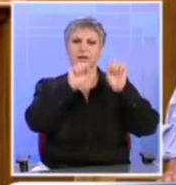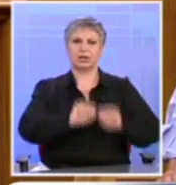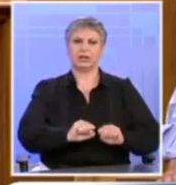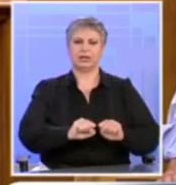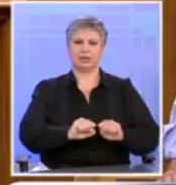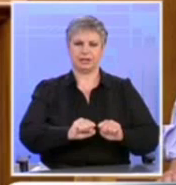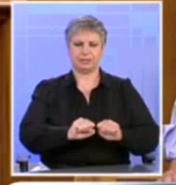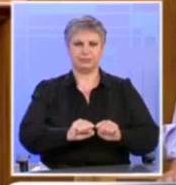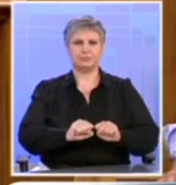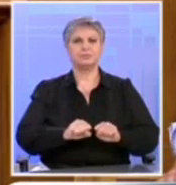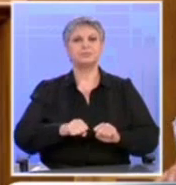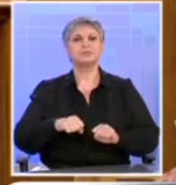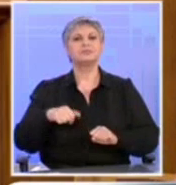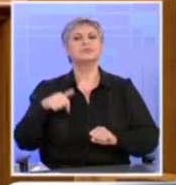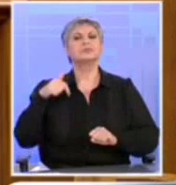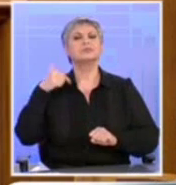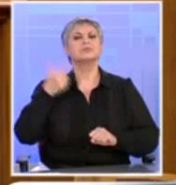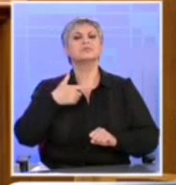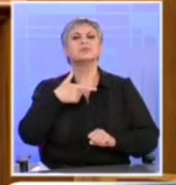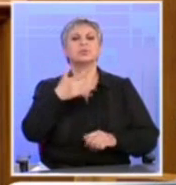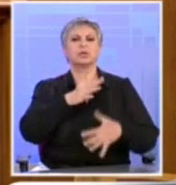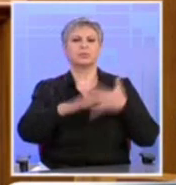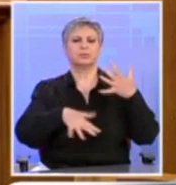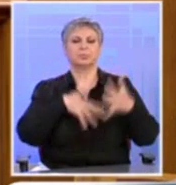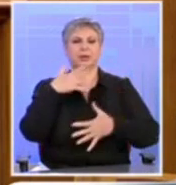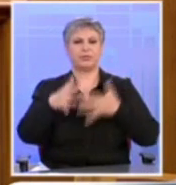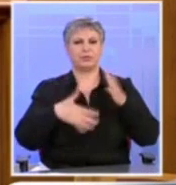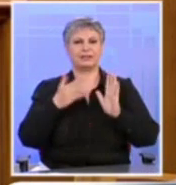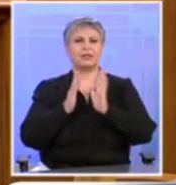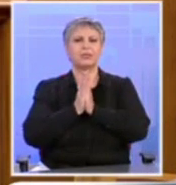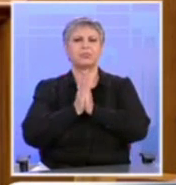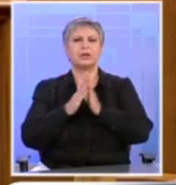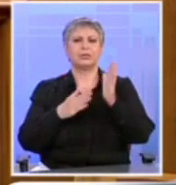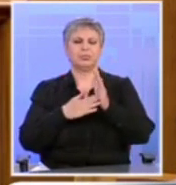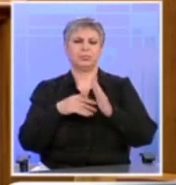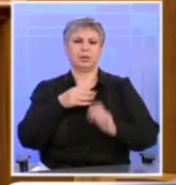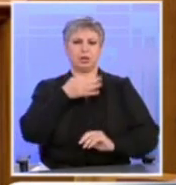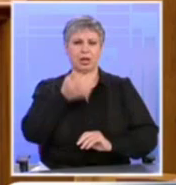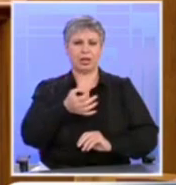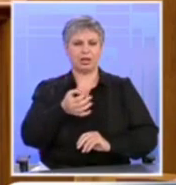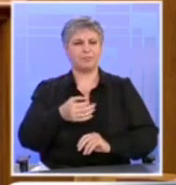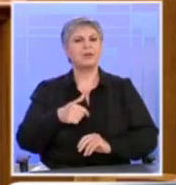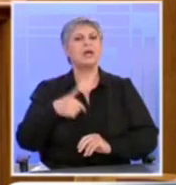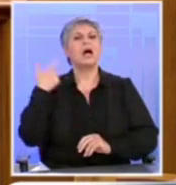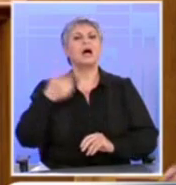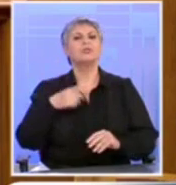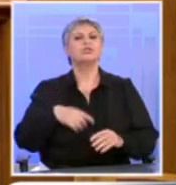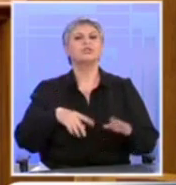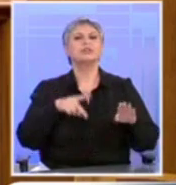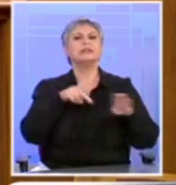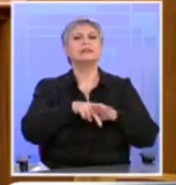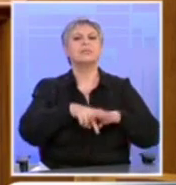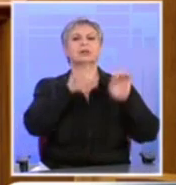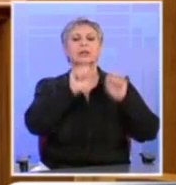Κυρία Βούλτευση, κλείσανε τις τράπεζες, ησυχία, πράγμα ησυχία. Παράνομο από όλες τις απόψεις,